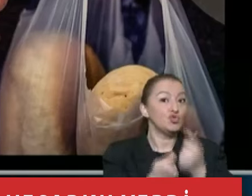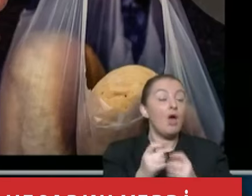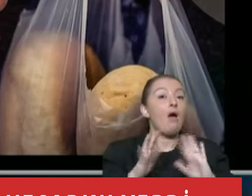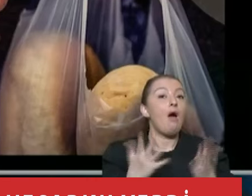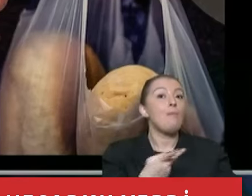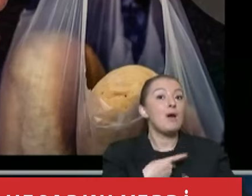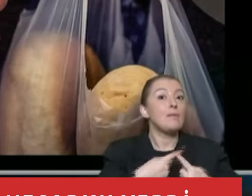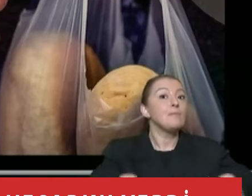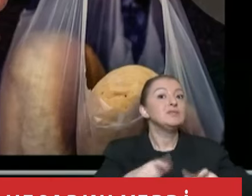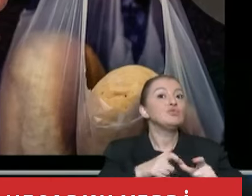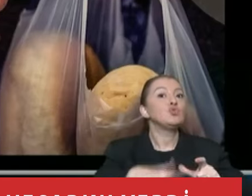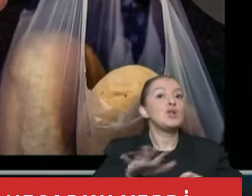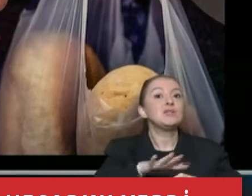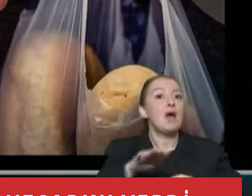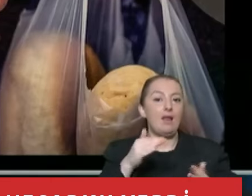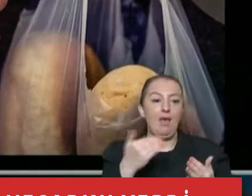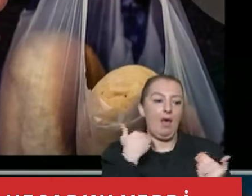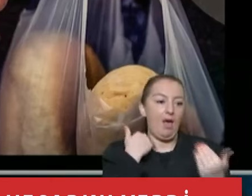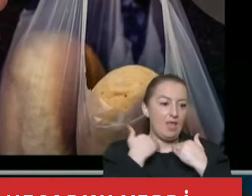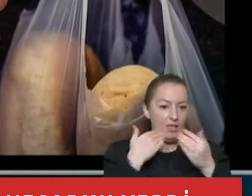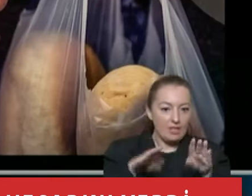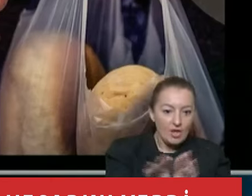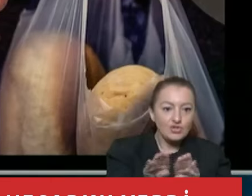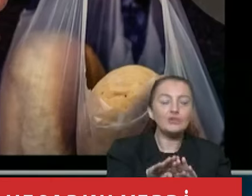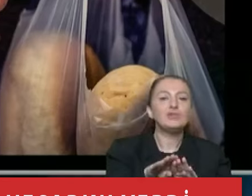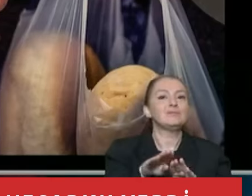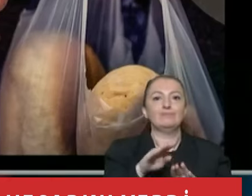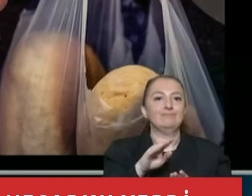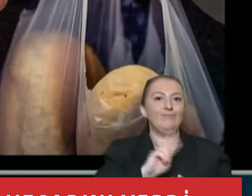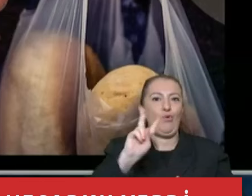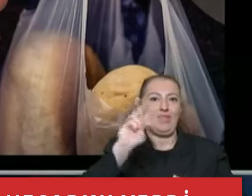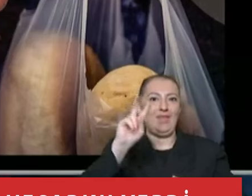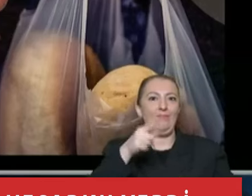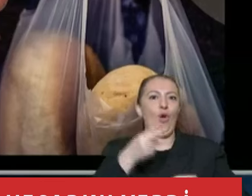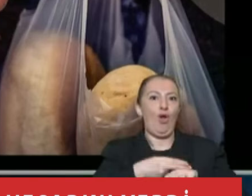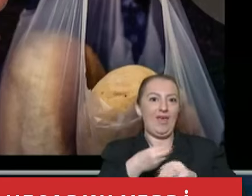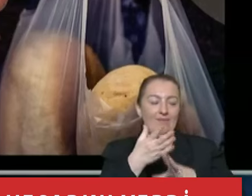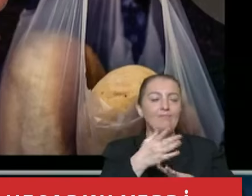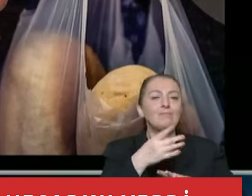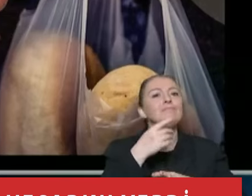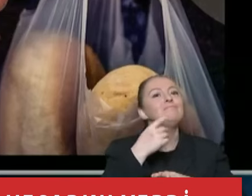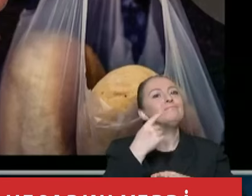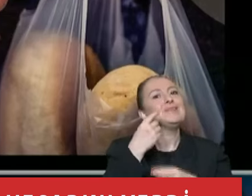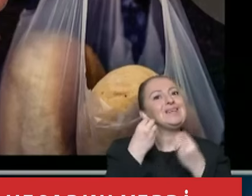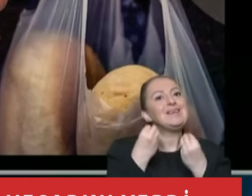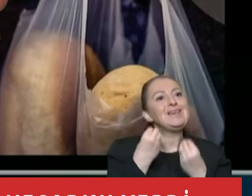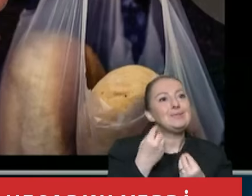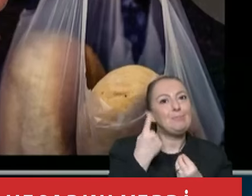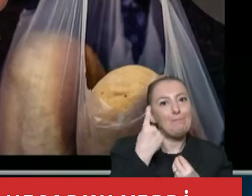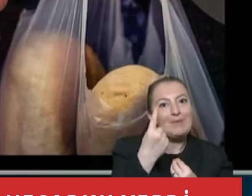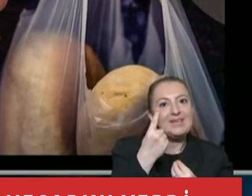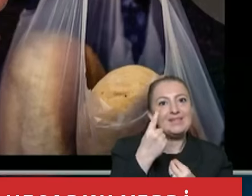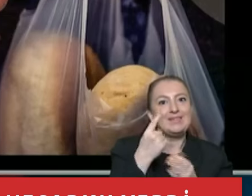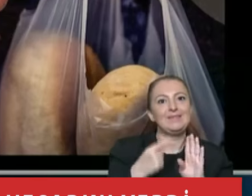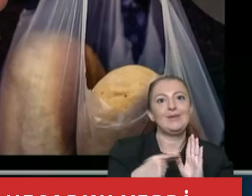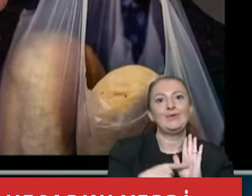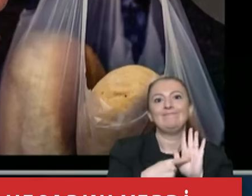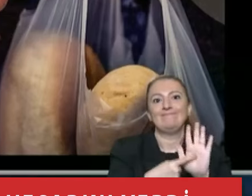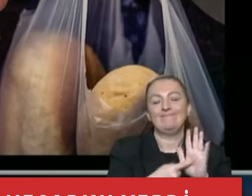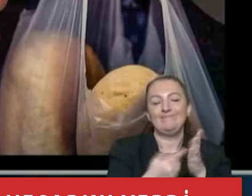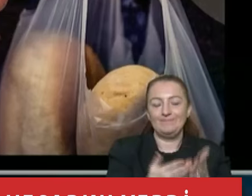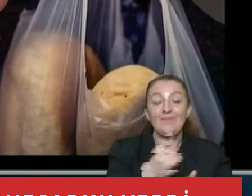bizim sosyal Adalet vizyonumuz Tabii ki sadece bir yönünü gösteren işlerdir ilk kez